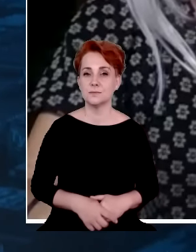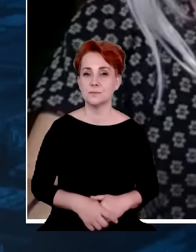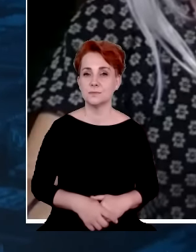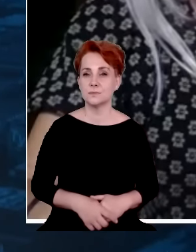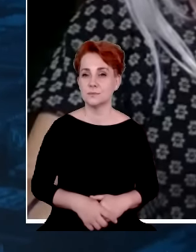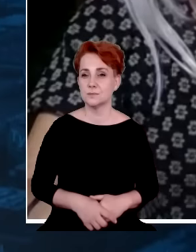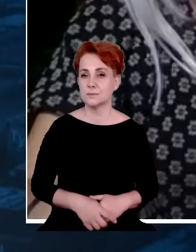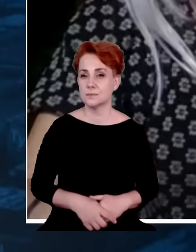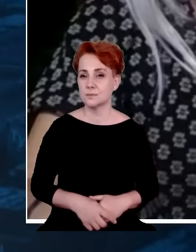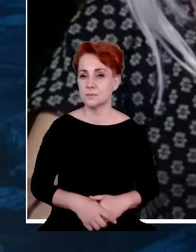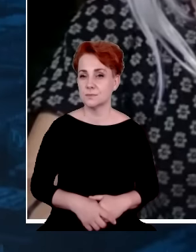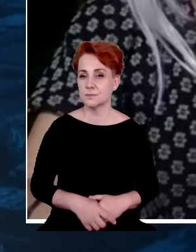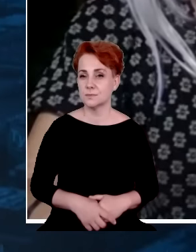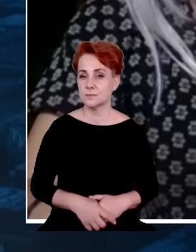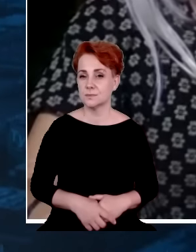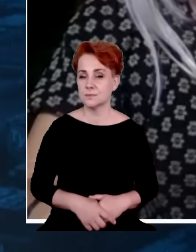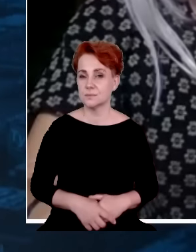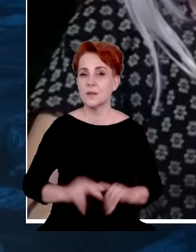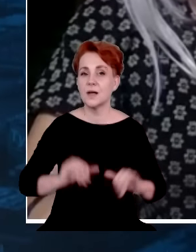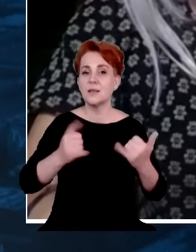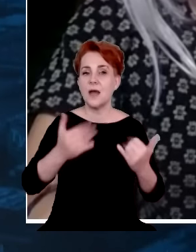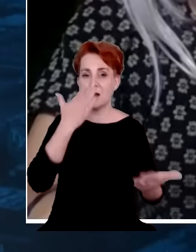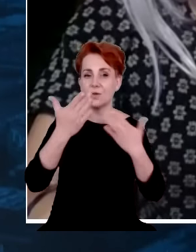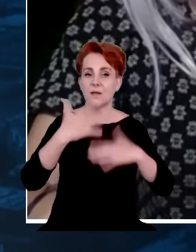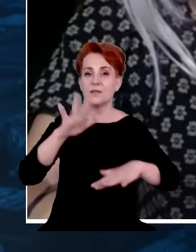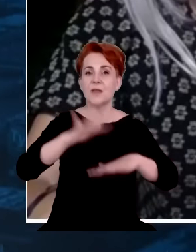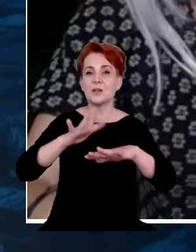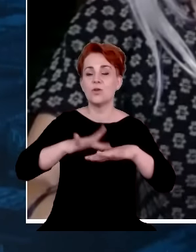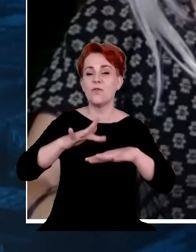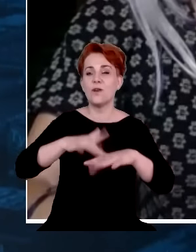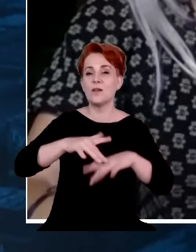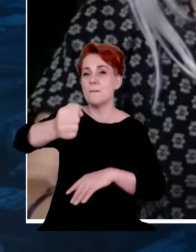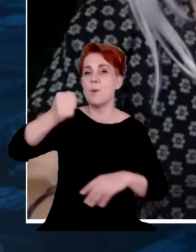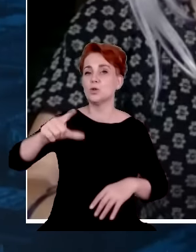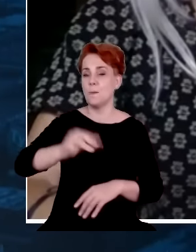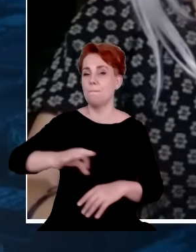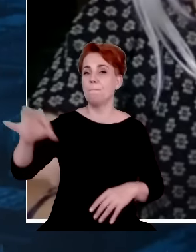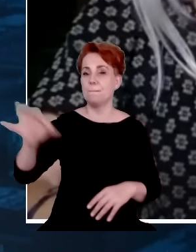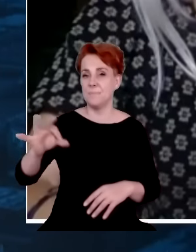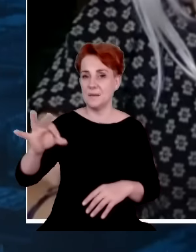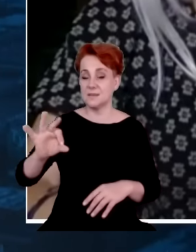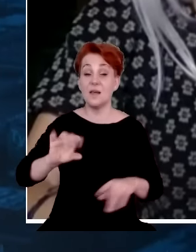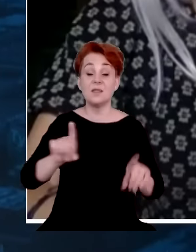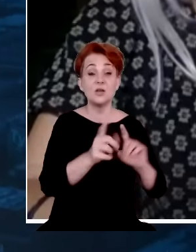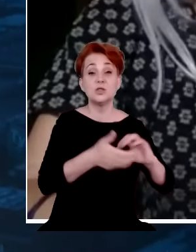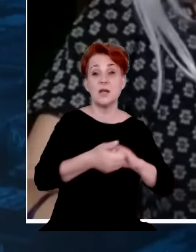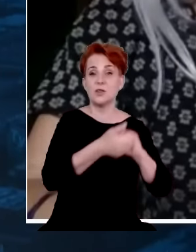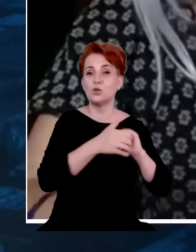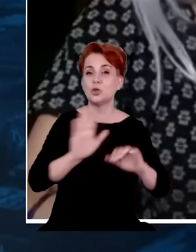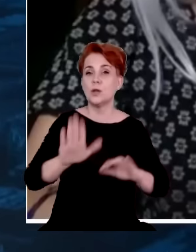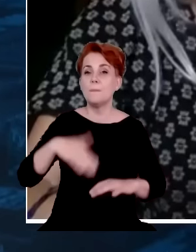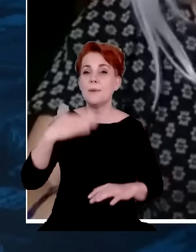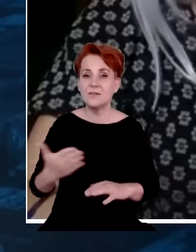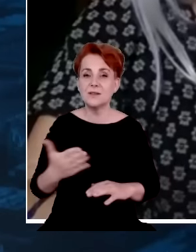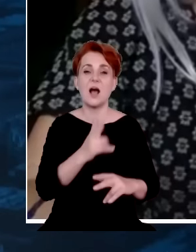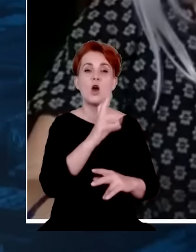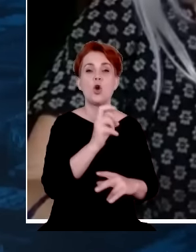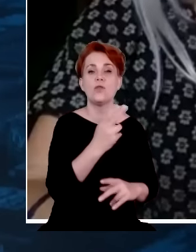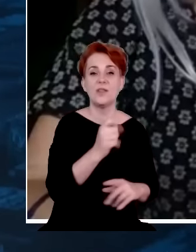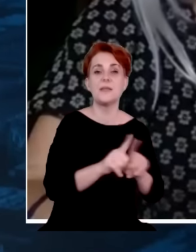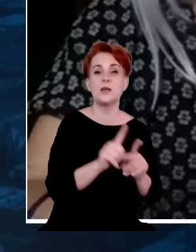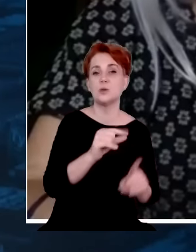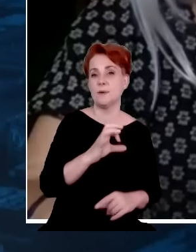stosunek posłów Prawa i Sprawiedliwości zjednoczonej prawicy Konfederacji i psl-u